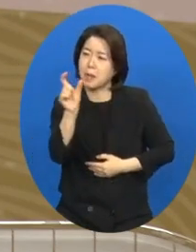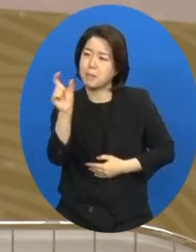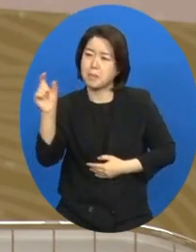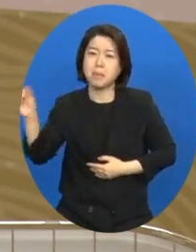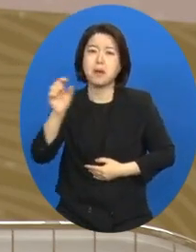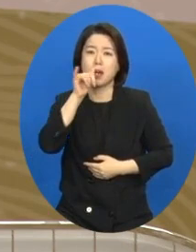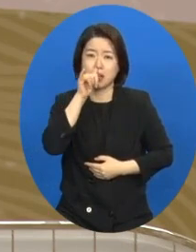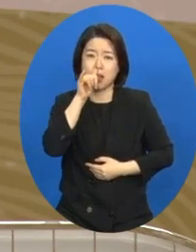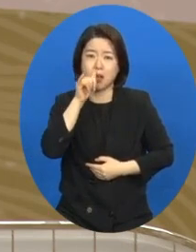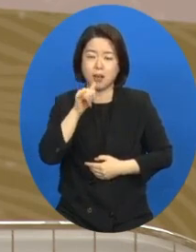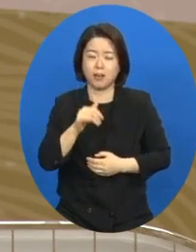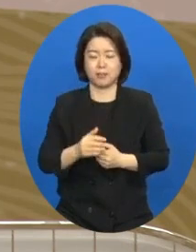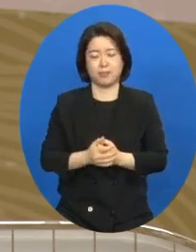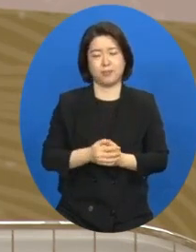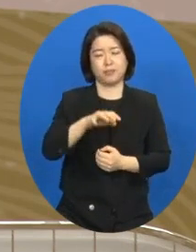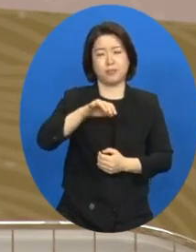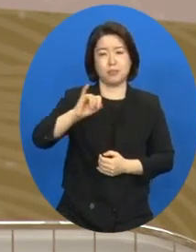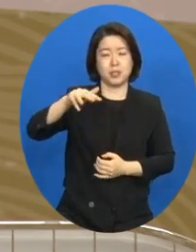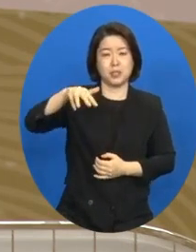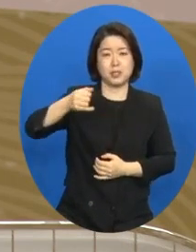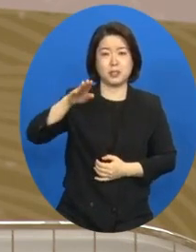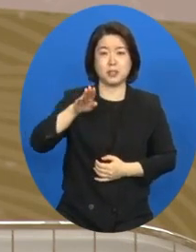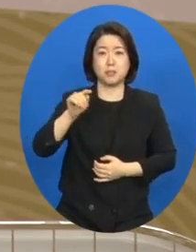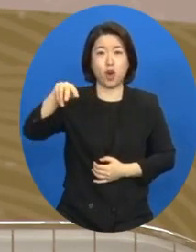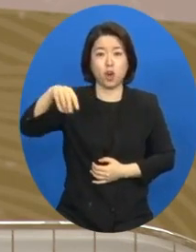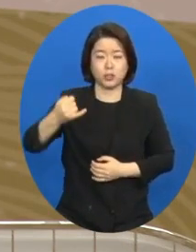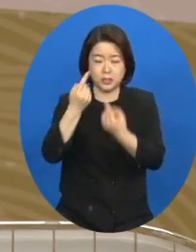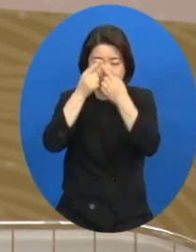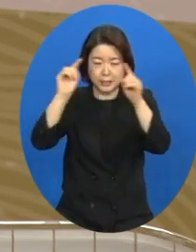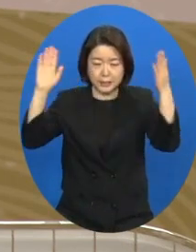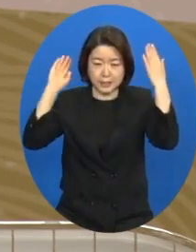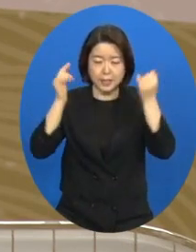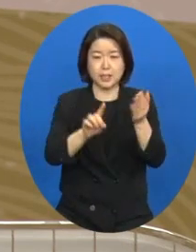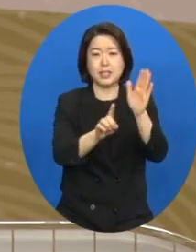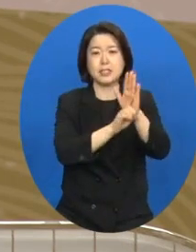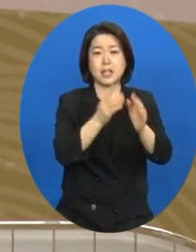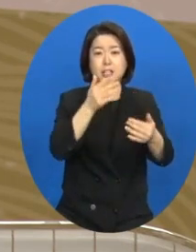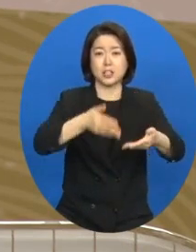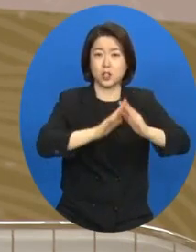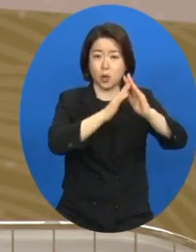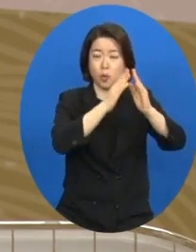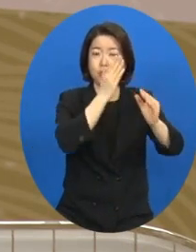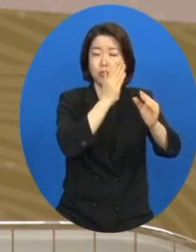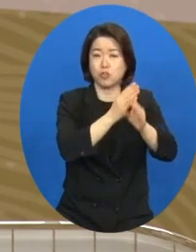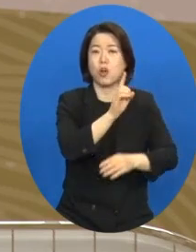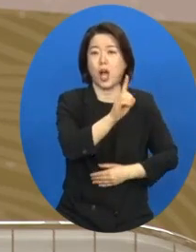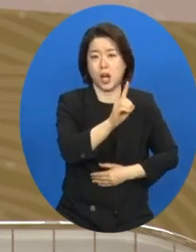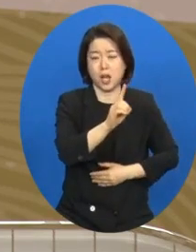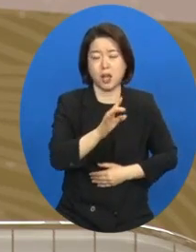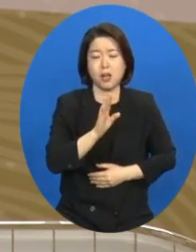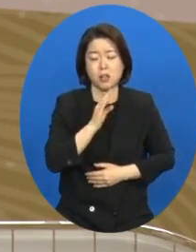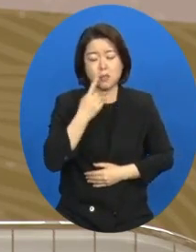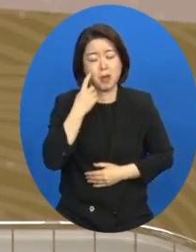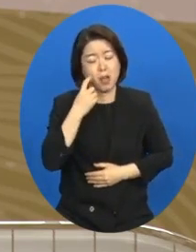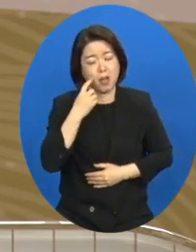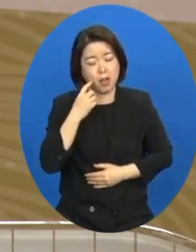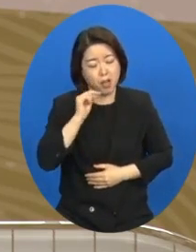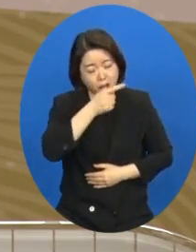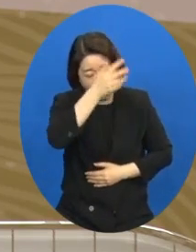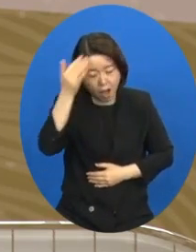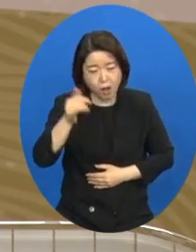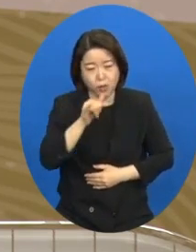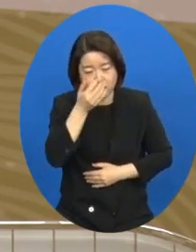피츠버그 대학의 상징적인 건물의 하나고 예배당은 너무나 아름답지만 만약에 하인츠가 진짜 천국에 갔다